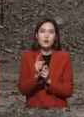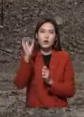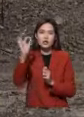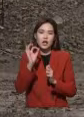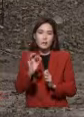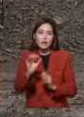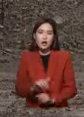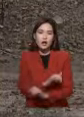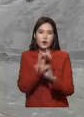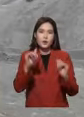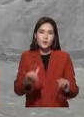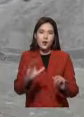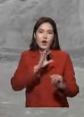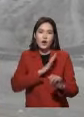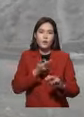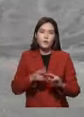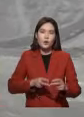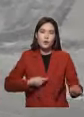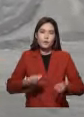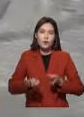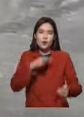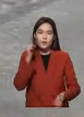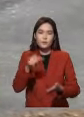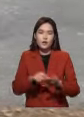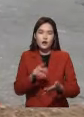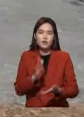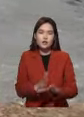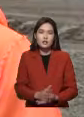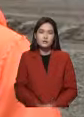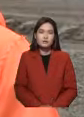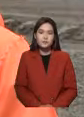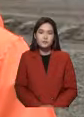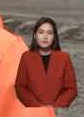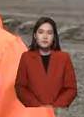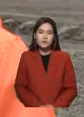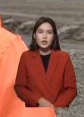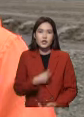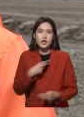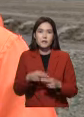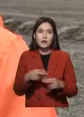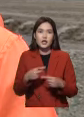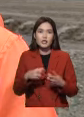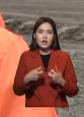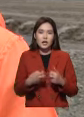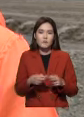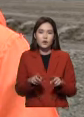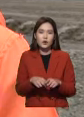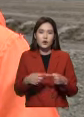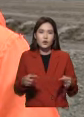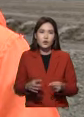артқан. Мұндағы қор 40 жылға жетеді деп жобаланып отыр. Негізгі металл ретінде мыс өндіріледі, және